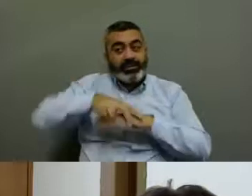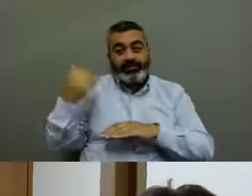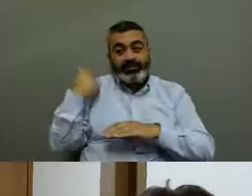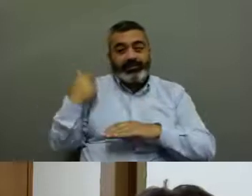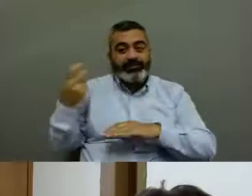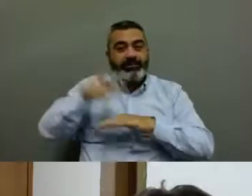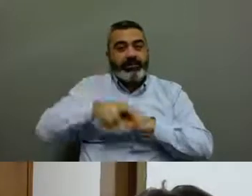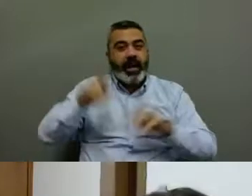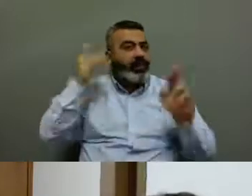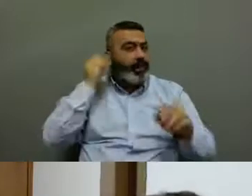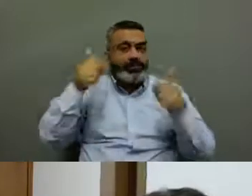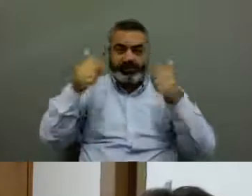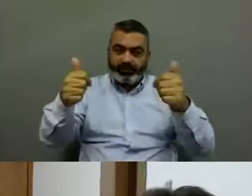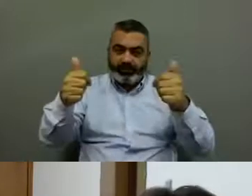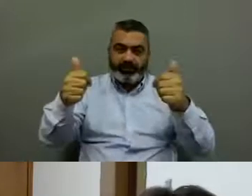να ακούγομαι.